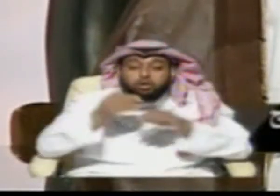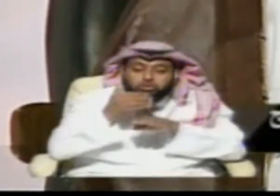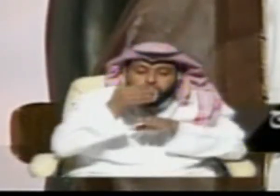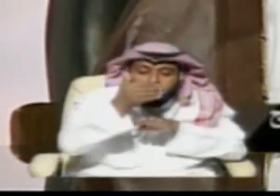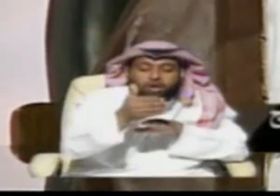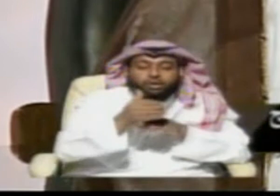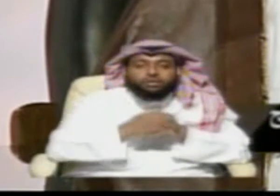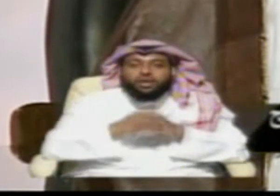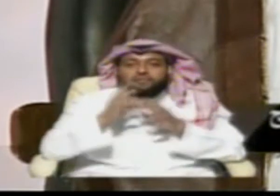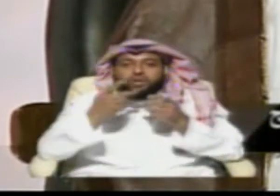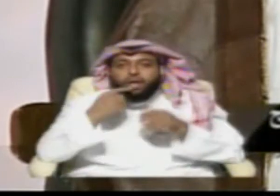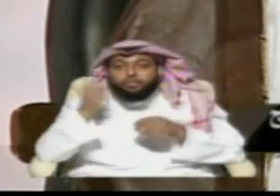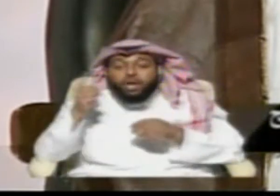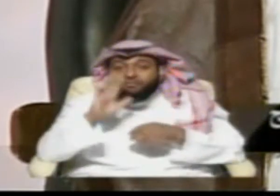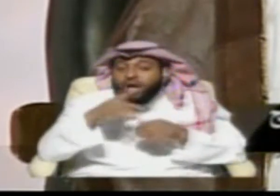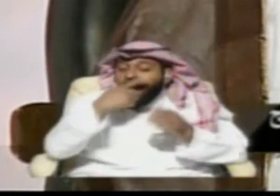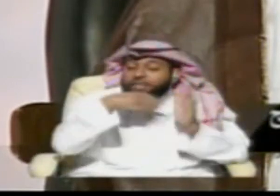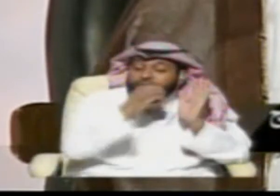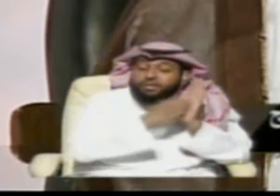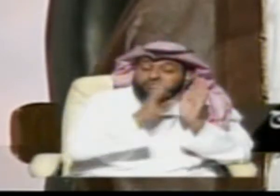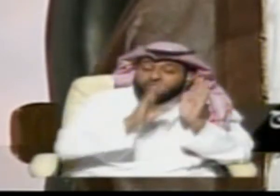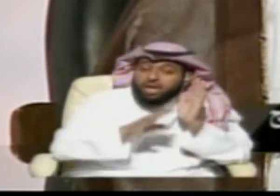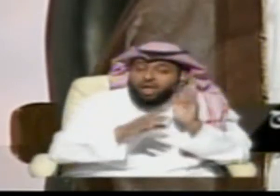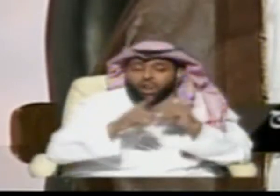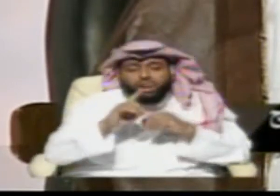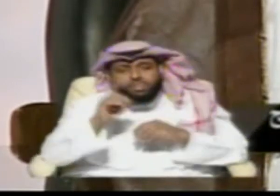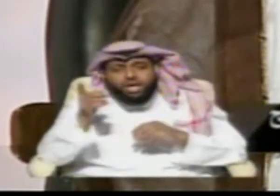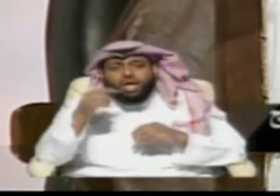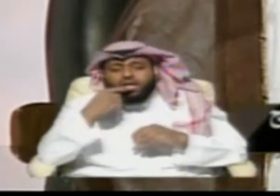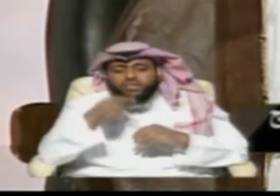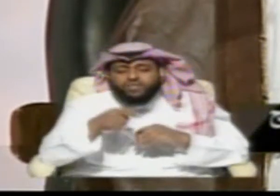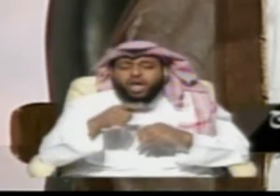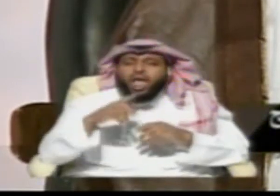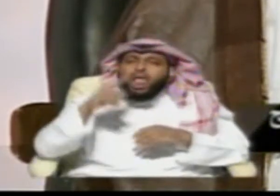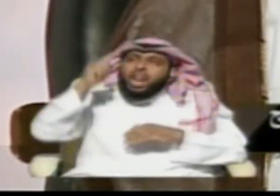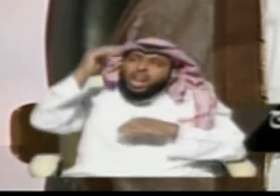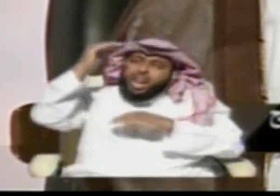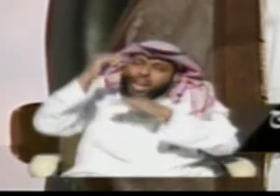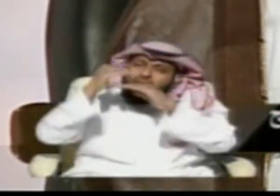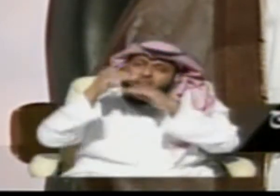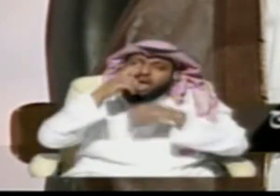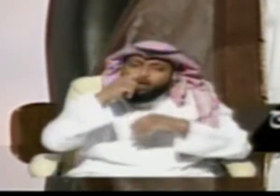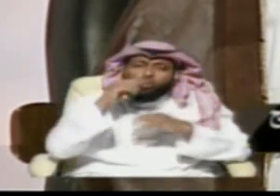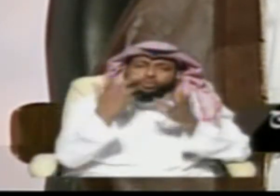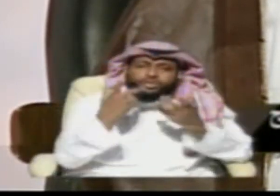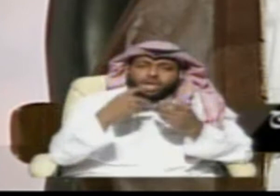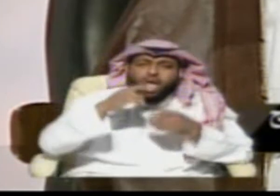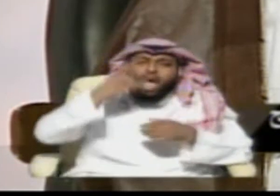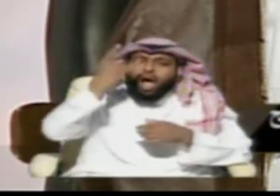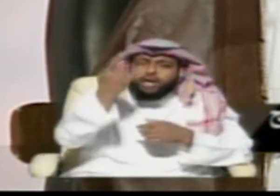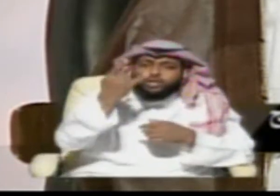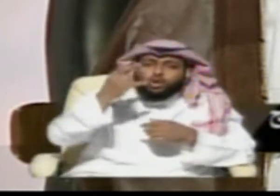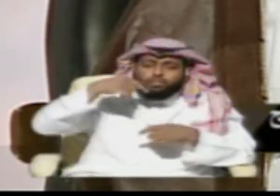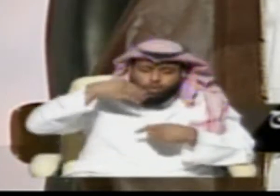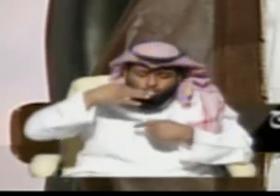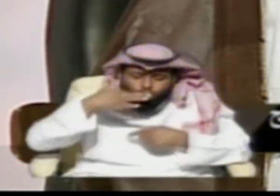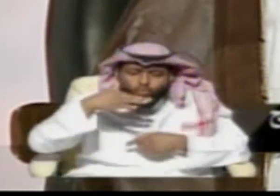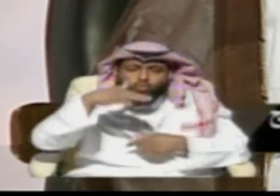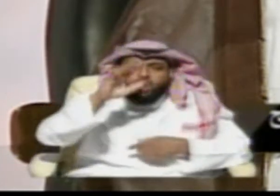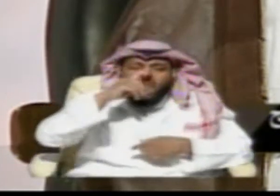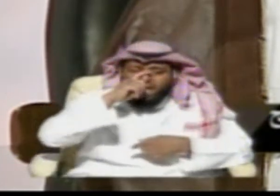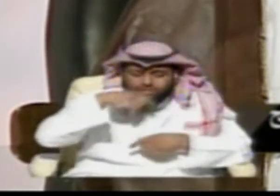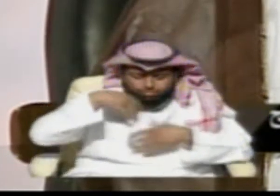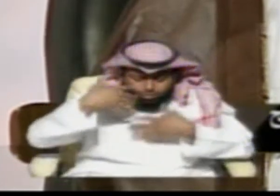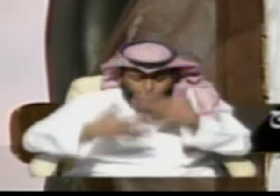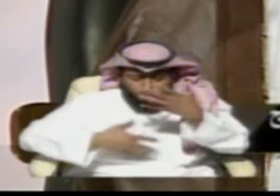القدر، فينبغي الاجتهاد في جميعها. الحمد لله. وأنبه أن بعض الناس يعني إذا توقع أنها ليلة معينة نشط